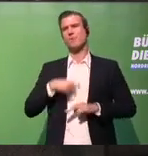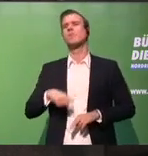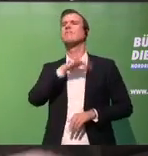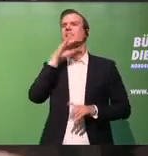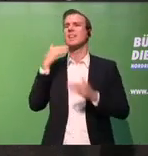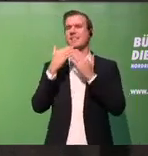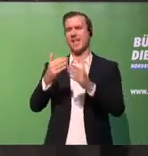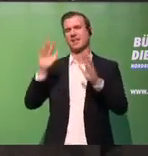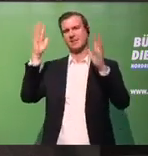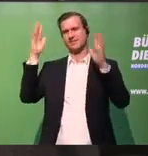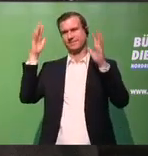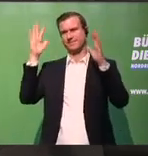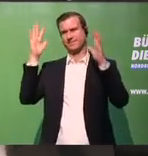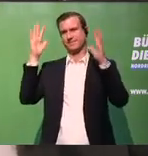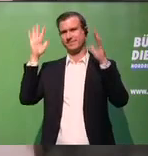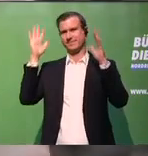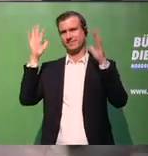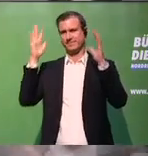Dankeschön.